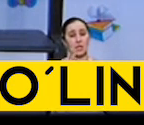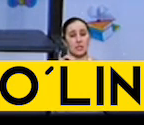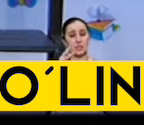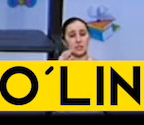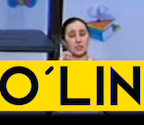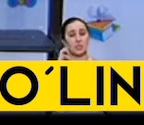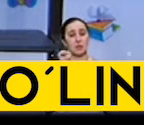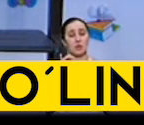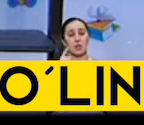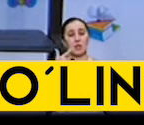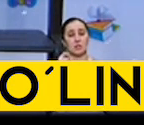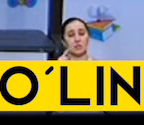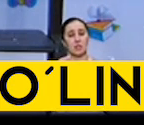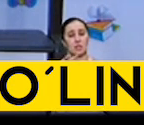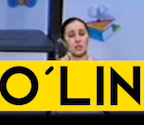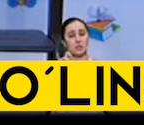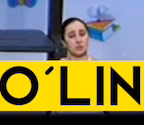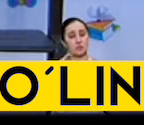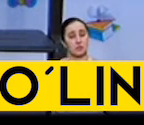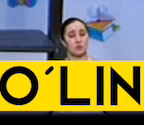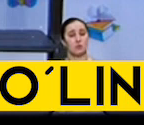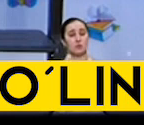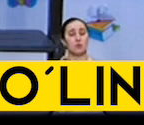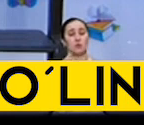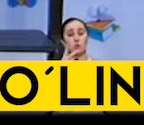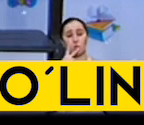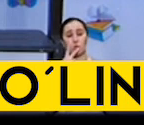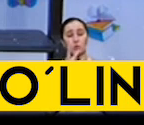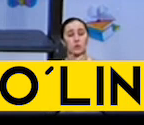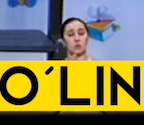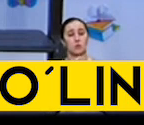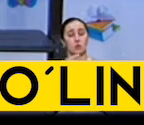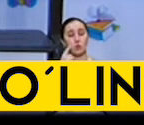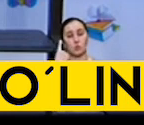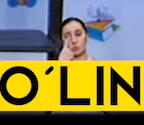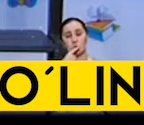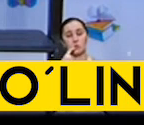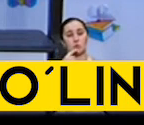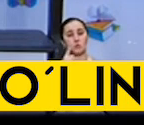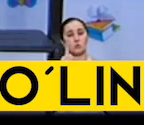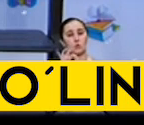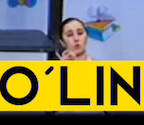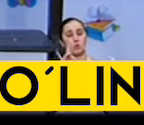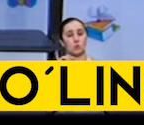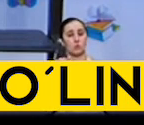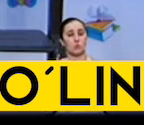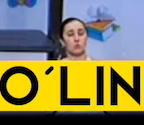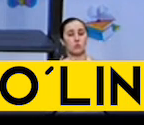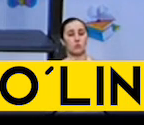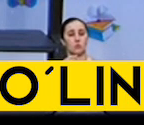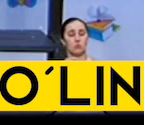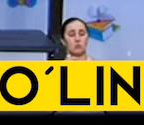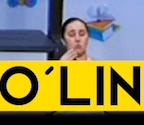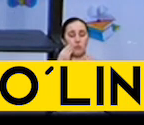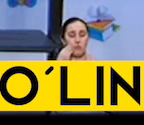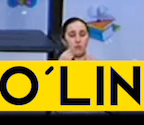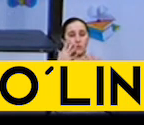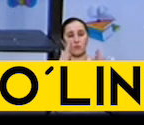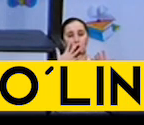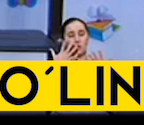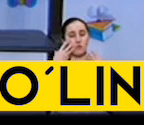Alisher Navoiy g'azallaridan. Ko'rgali husningni zoru muttalo bo'ldim